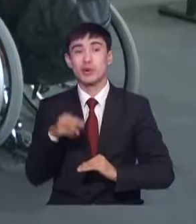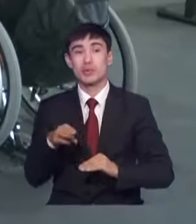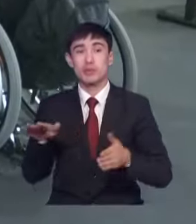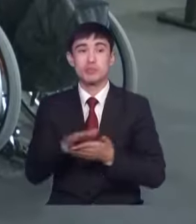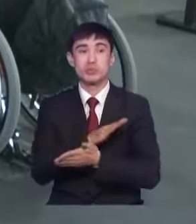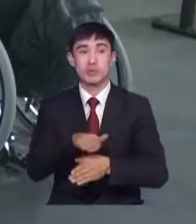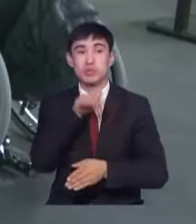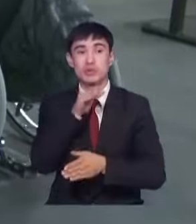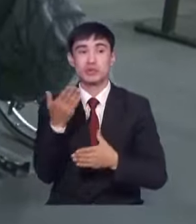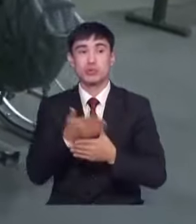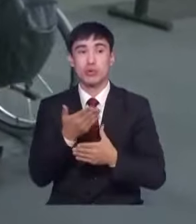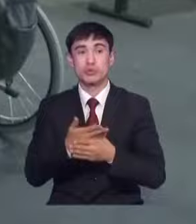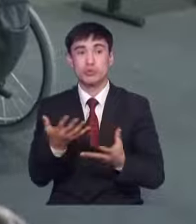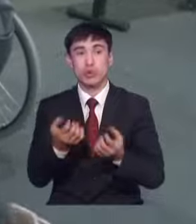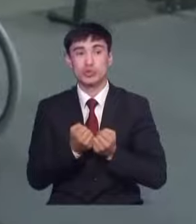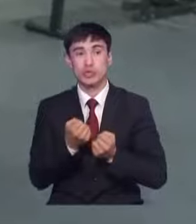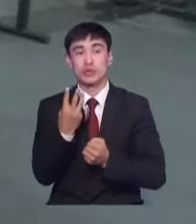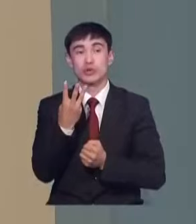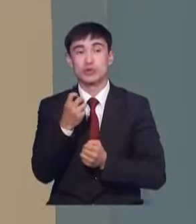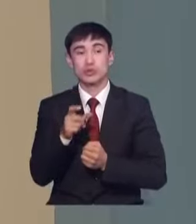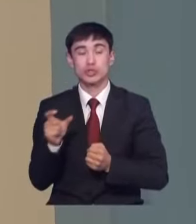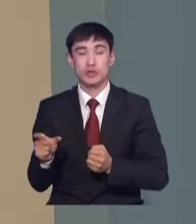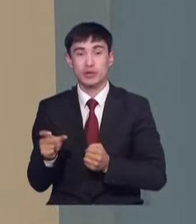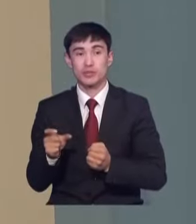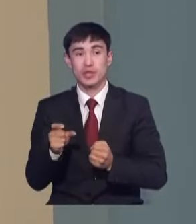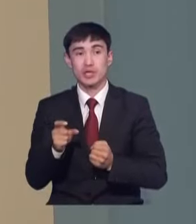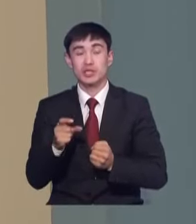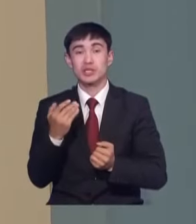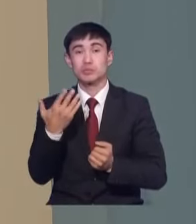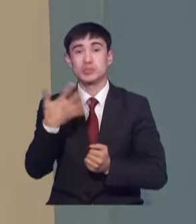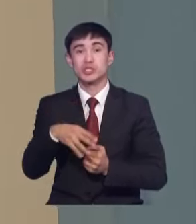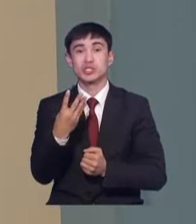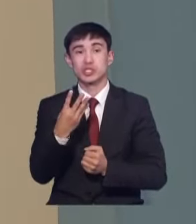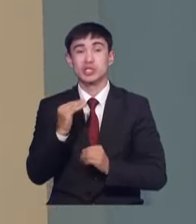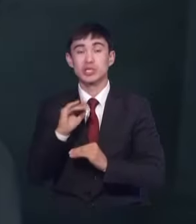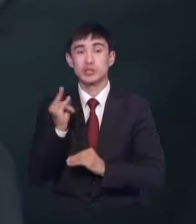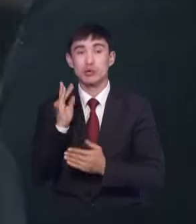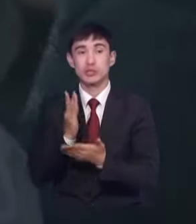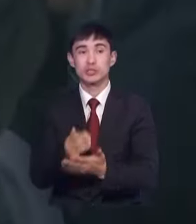бесплатную профессиональную помощь получают около 300 человек в их числе 54